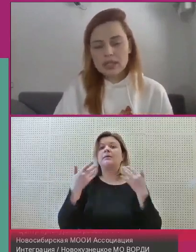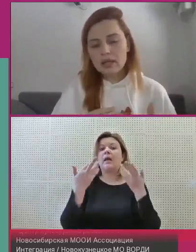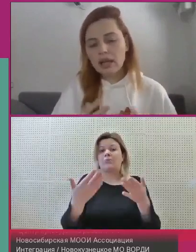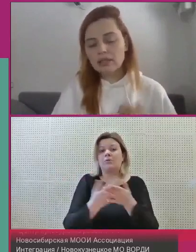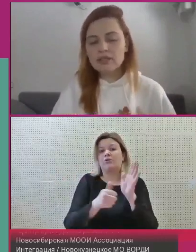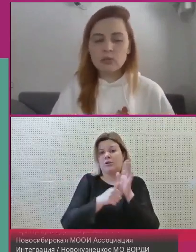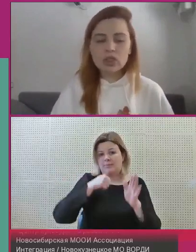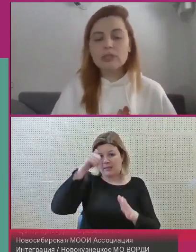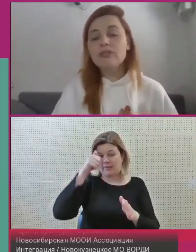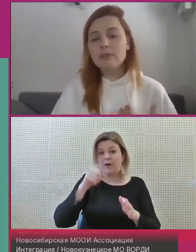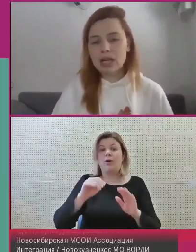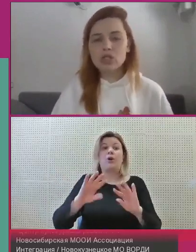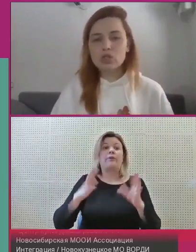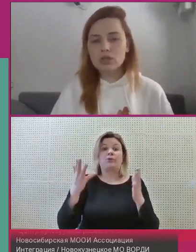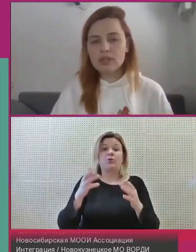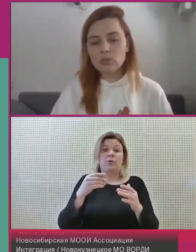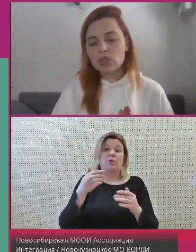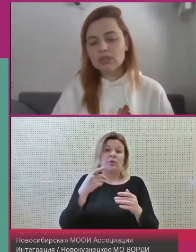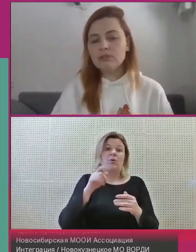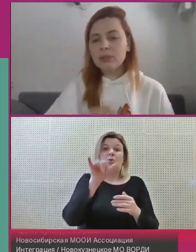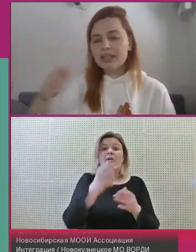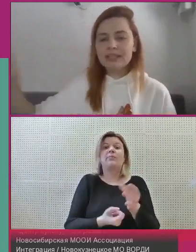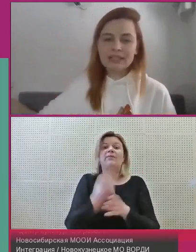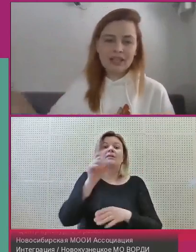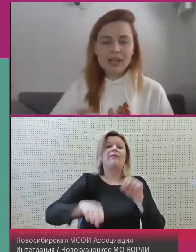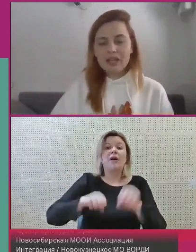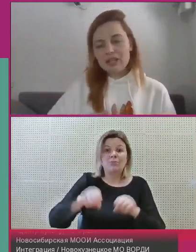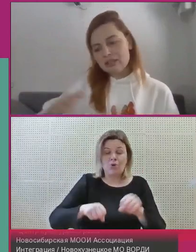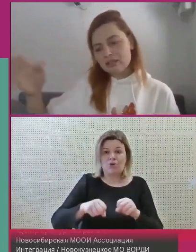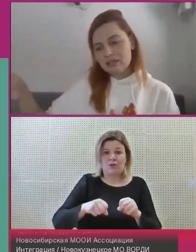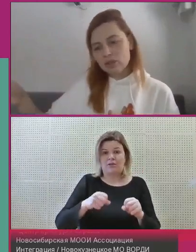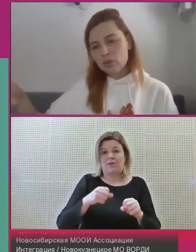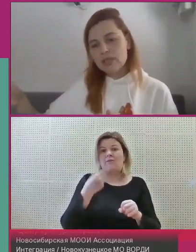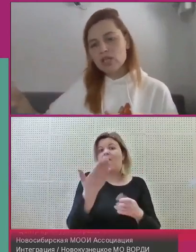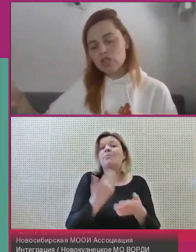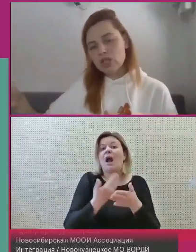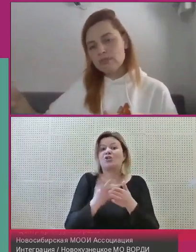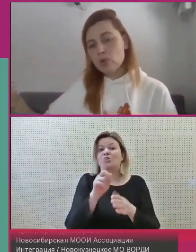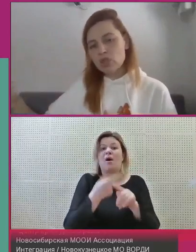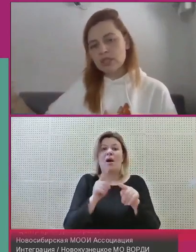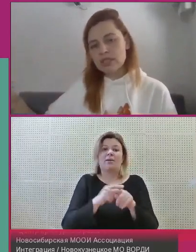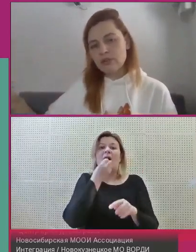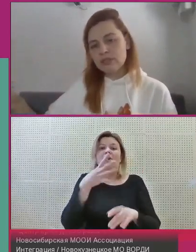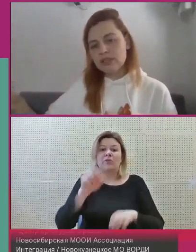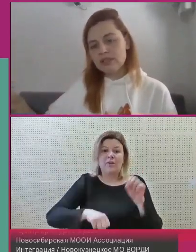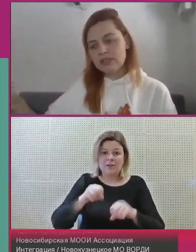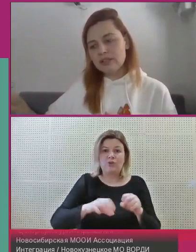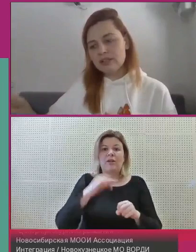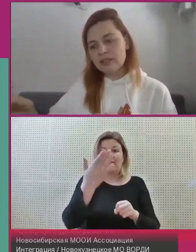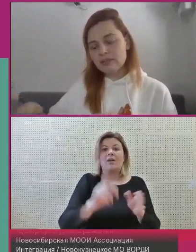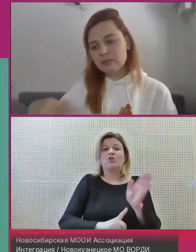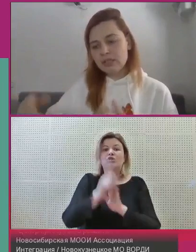не шанс, а какая-то возможность, либо вам кажется, что это возможность, и вы прыгаете чуть дальше, чем вы можете на самом